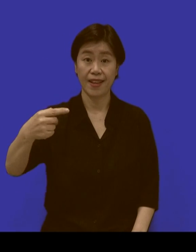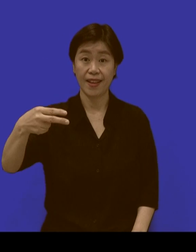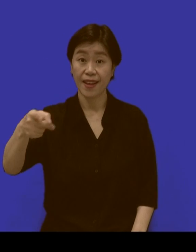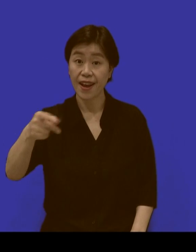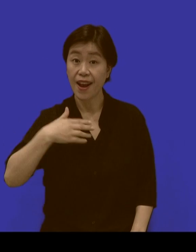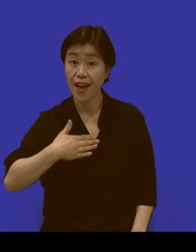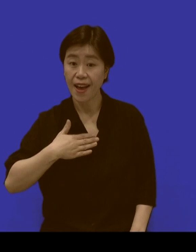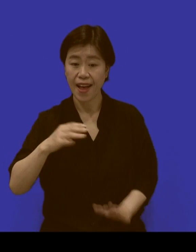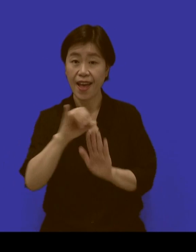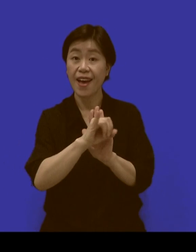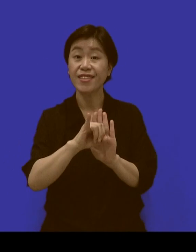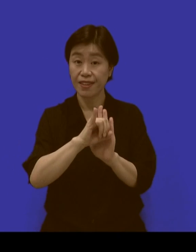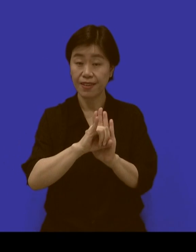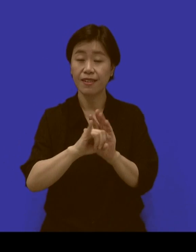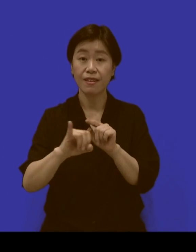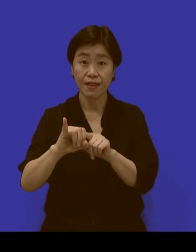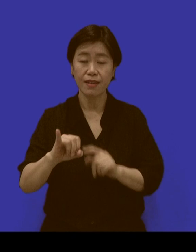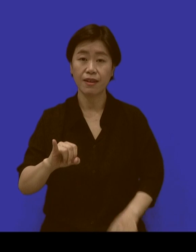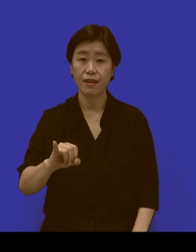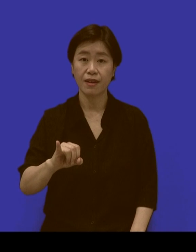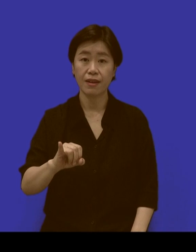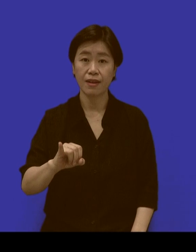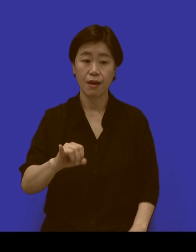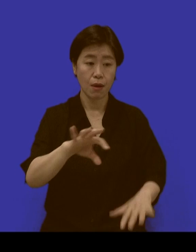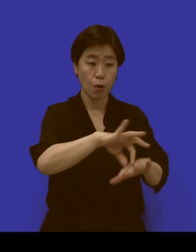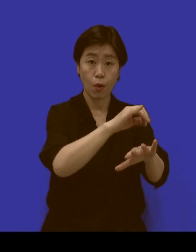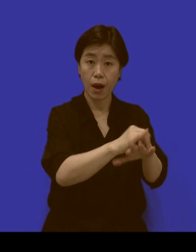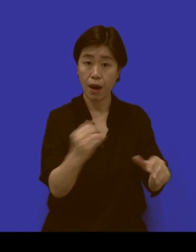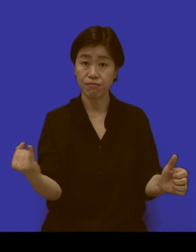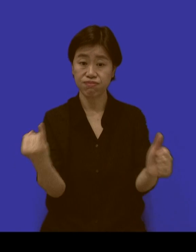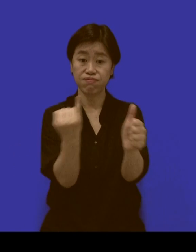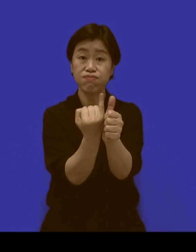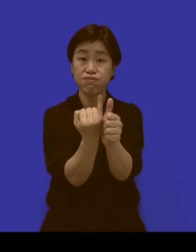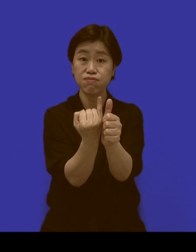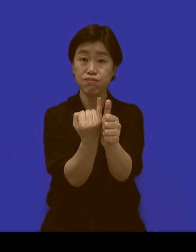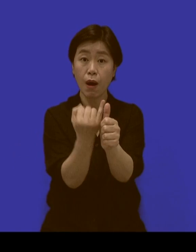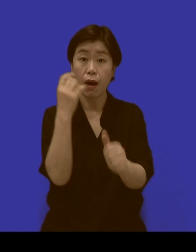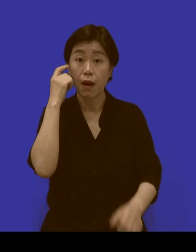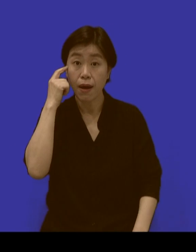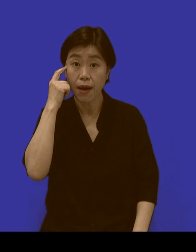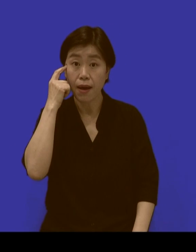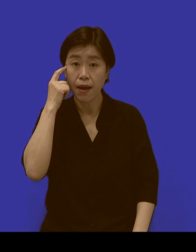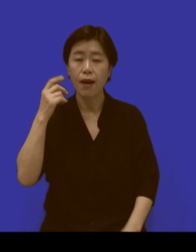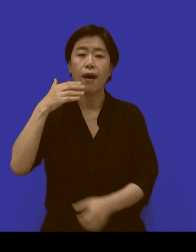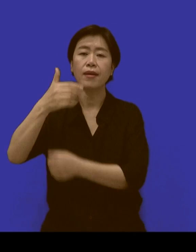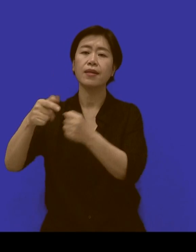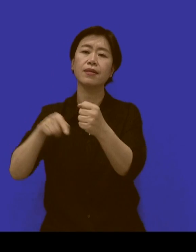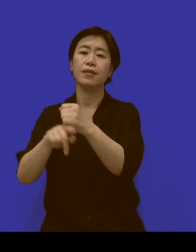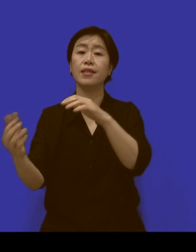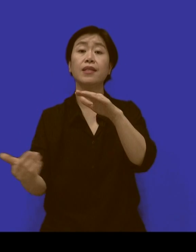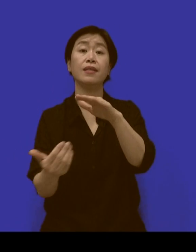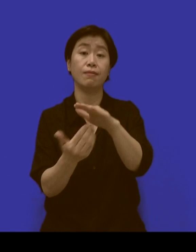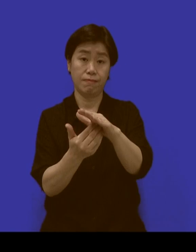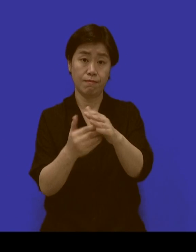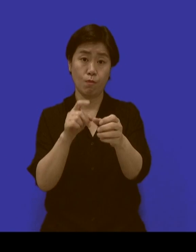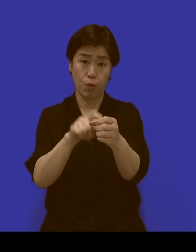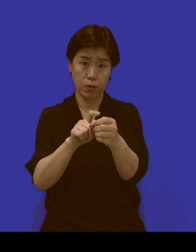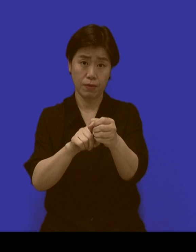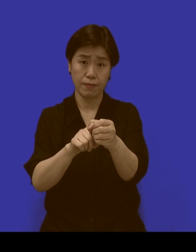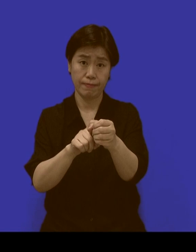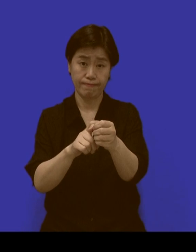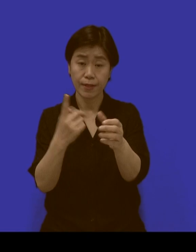네가 왕후의 자리를 이제 있는 이 위치에 있는 것이 이때를 위함이 아니더냐. 그때 그